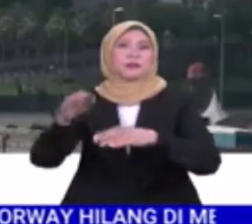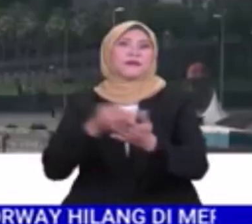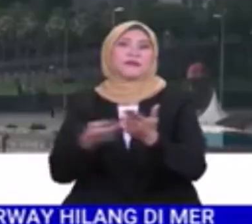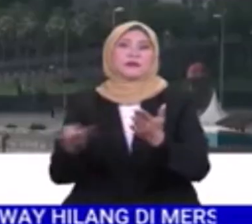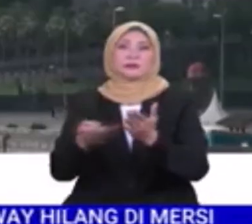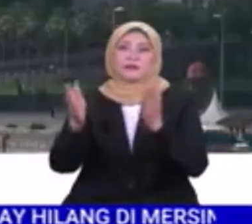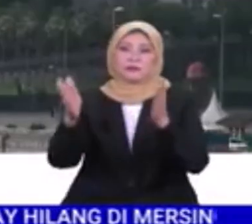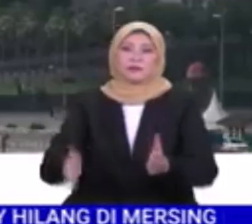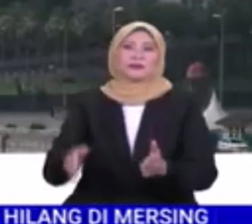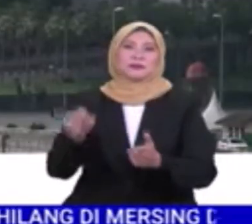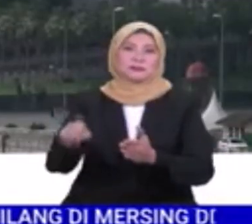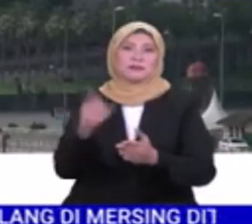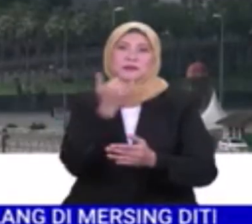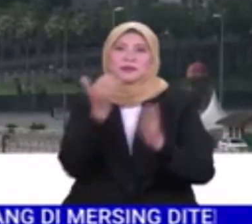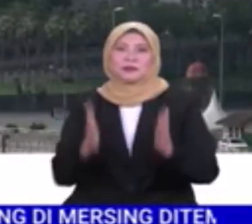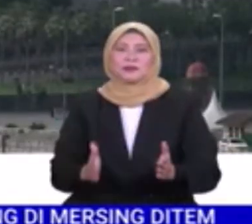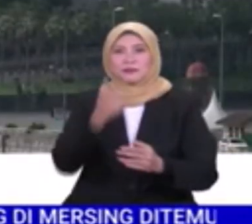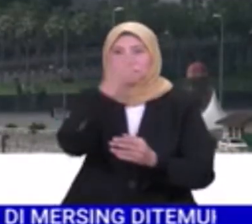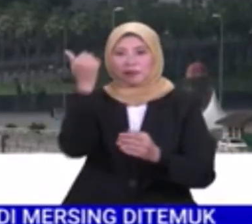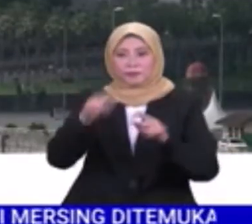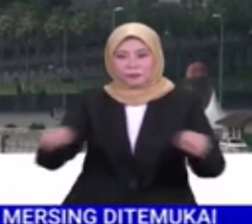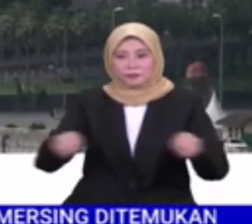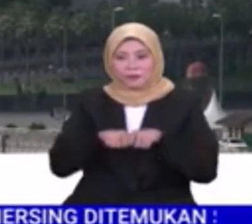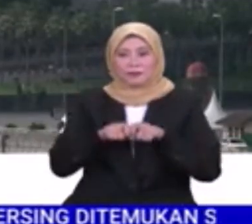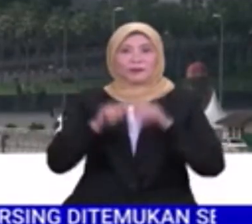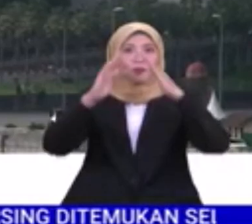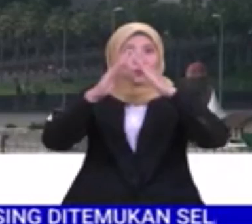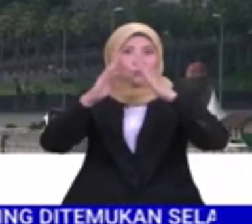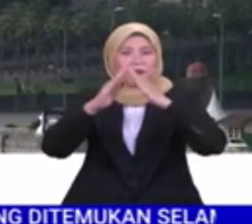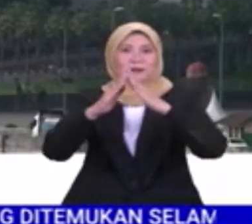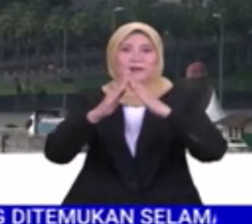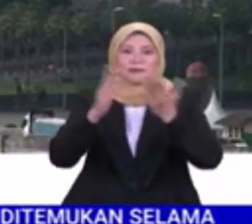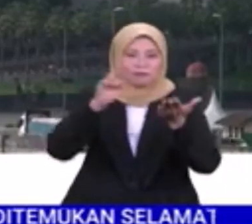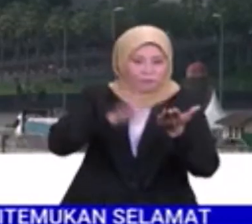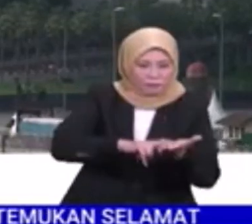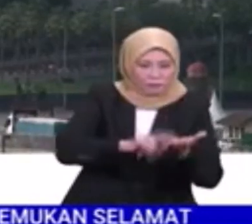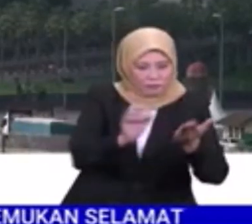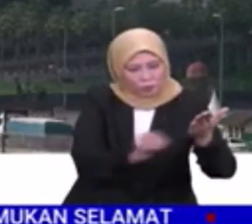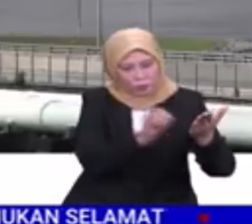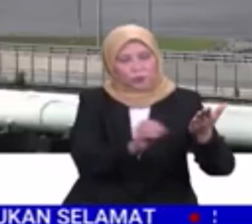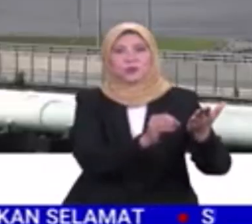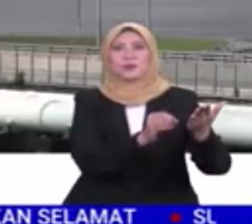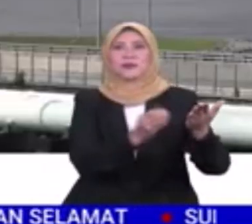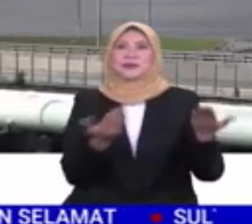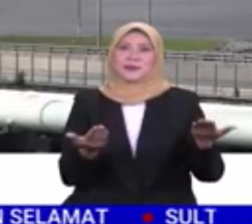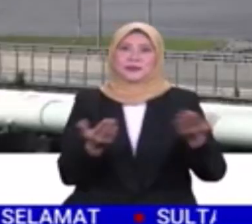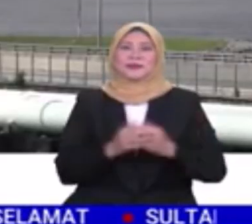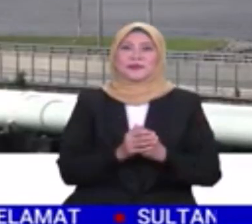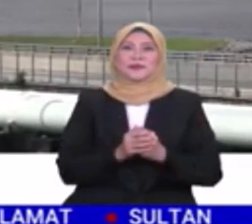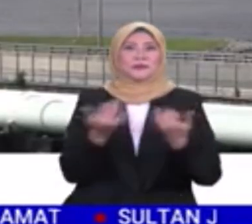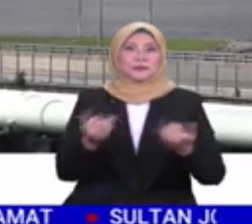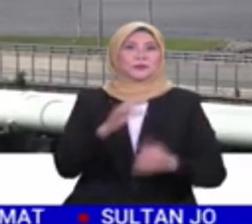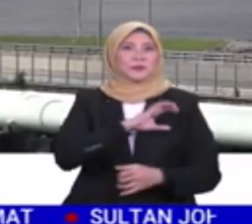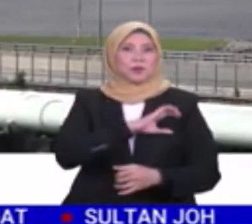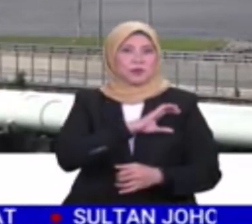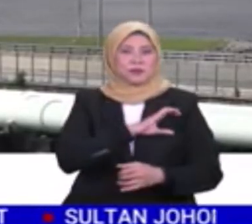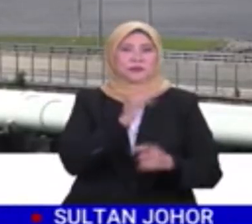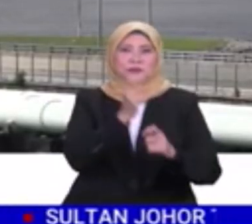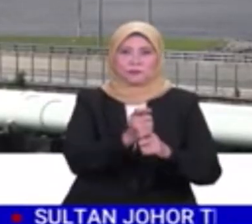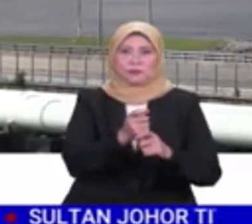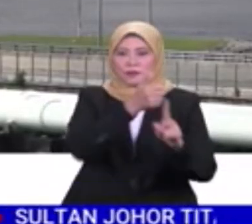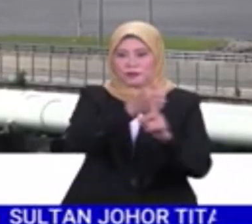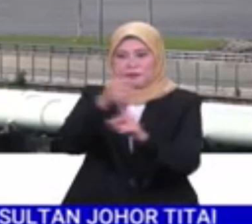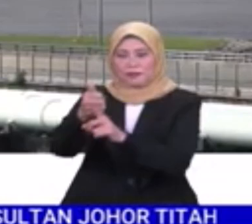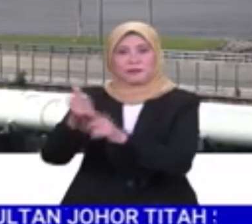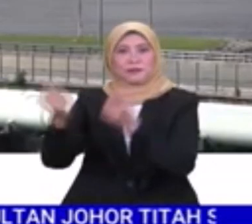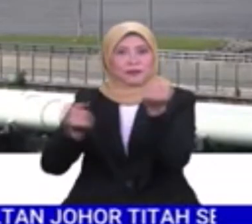kepada pesalah trafik kerana maklumat tempat tinggal mereka tidak direkodkan. Untuk itu, PDRM menyambut baik arahan yang menetapkan